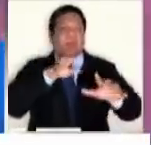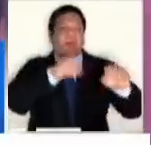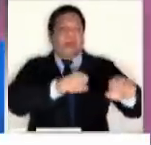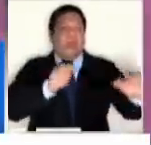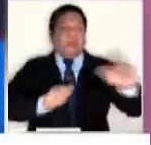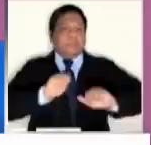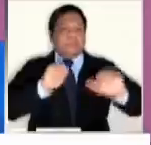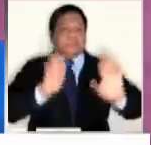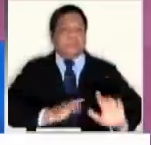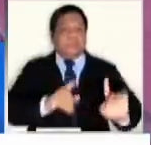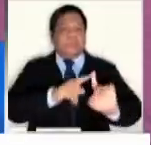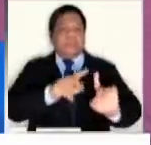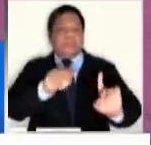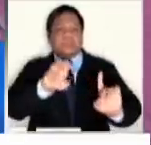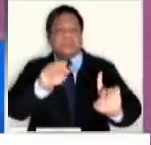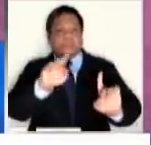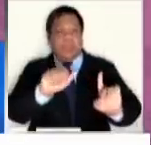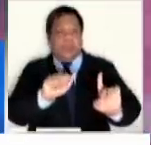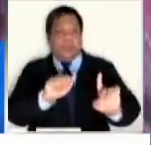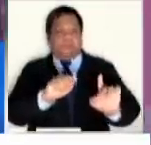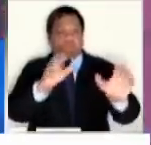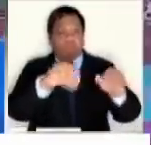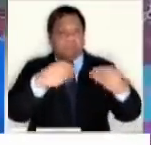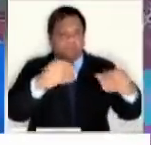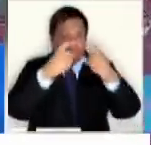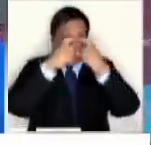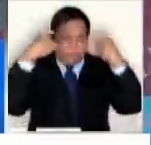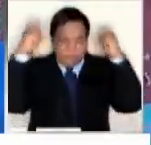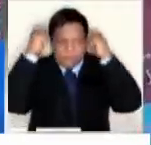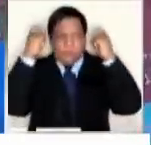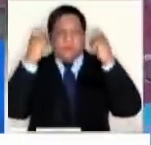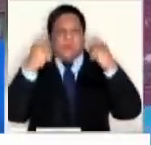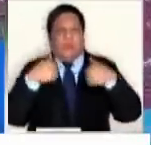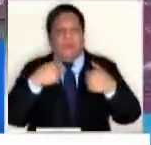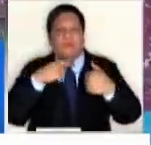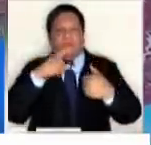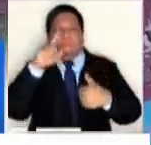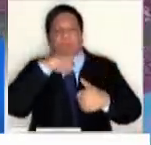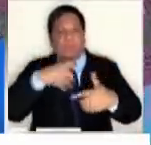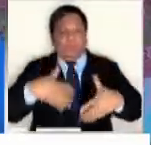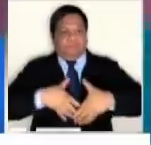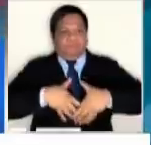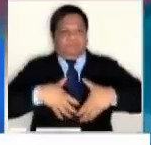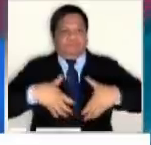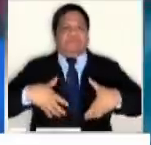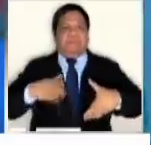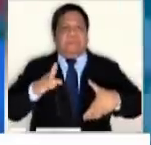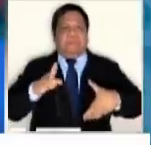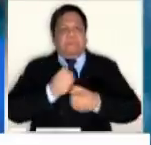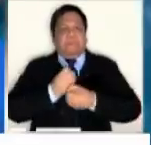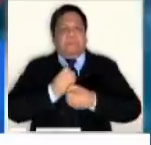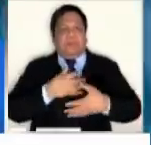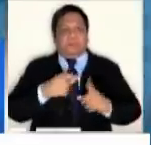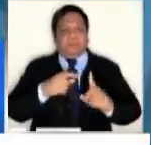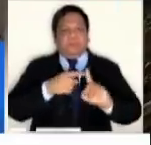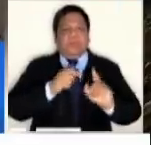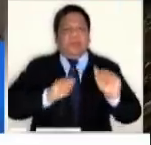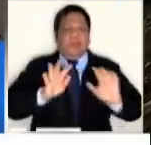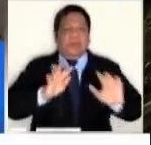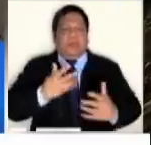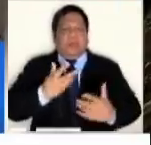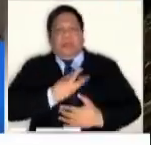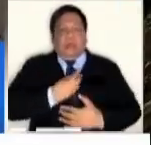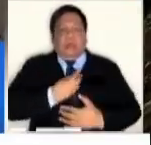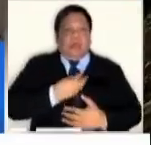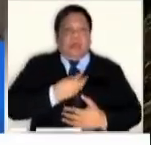Nesma. Piniringan at sinuutan pa nila ng pekeng bomba ang aktres na halatang takot na takot. Sa isang punto, nahimatay